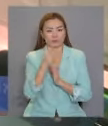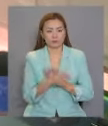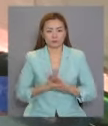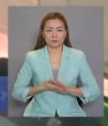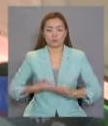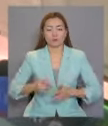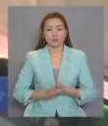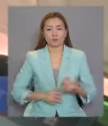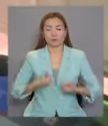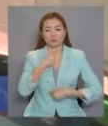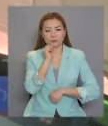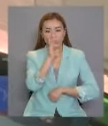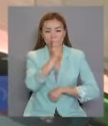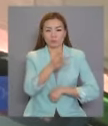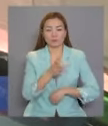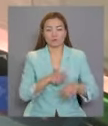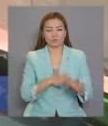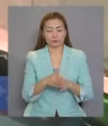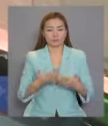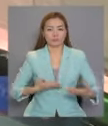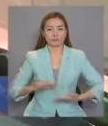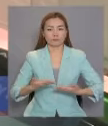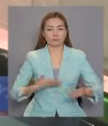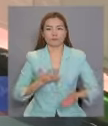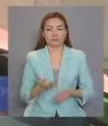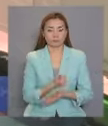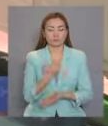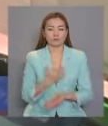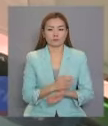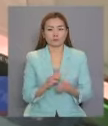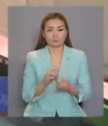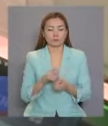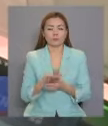Сол кеше 3 жасынан бастап жүрді, Аллаға шүкір. Әлде емін аламыз.